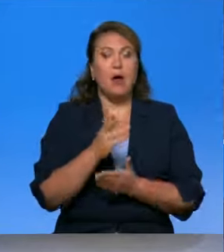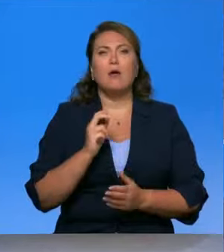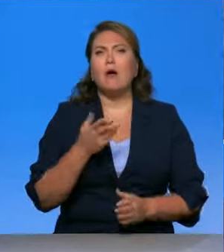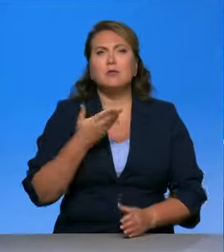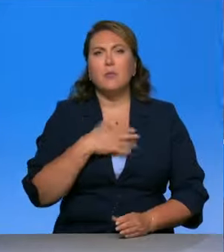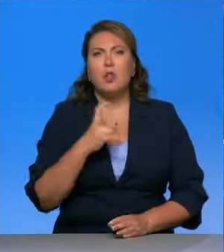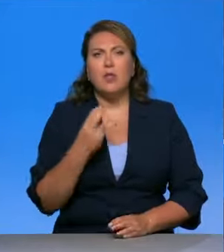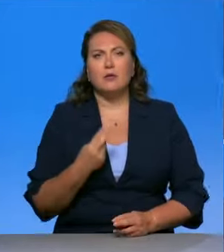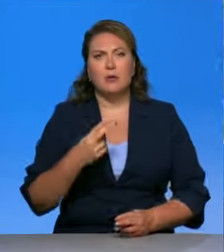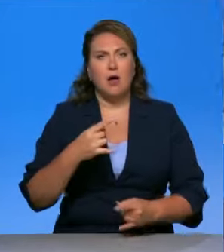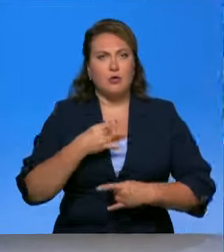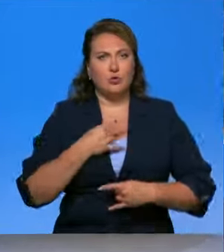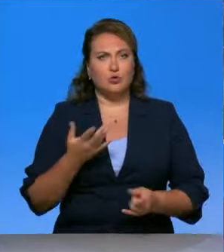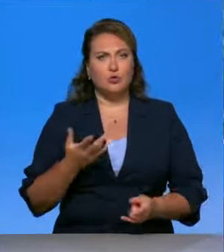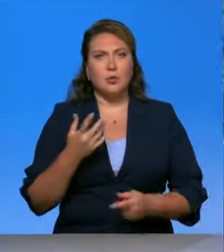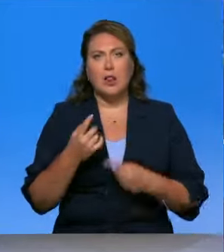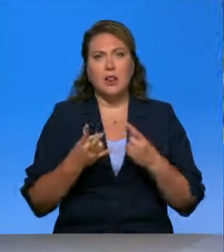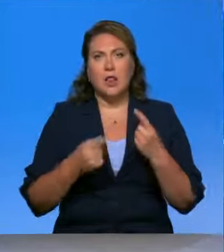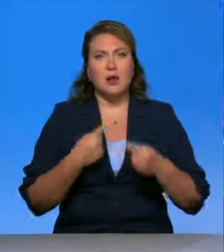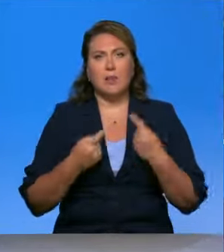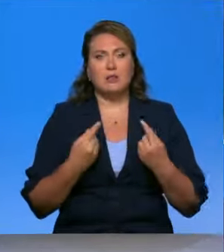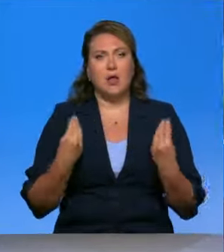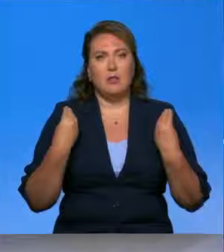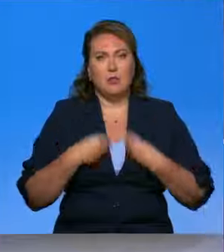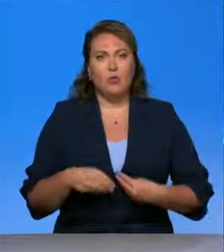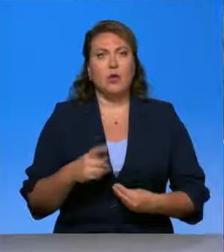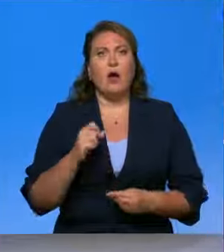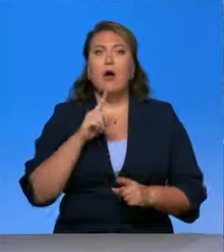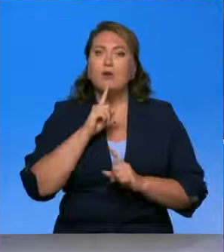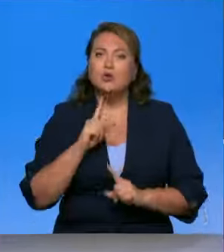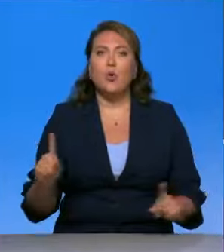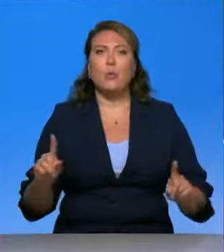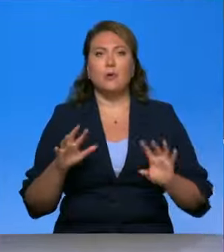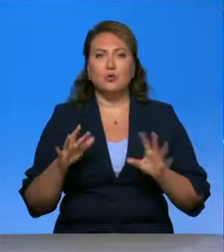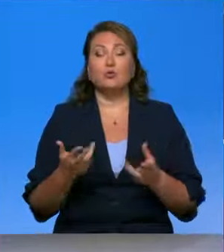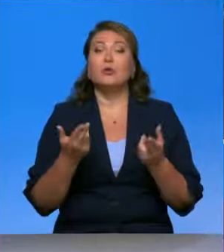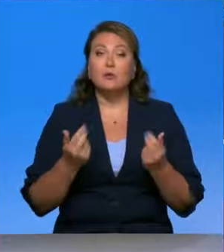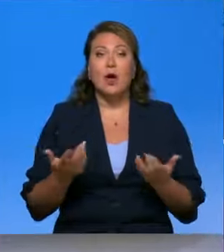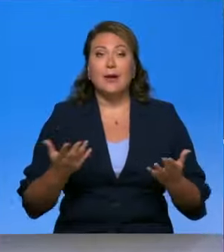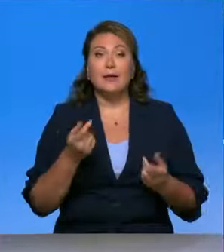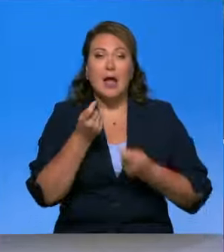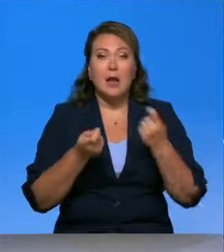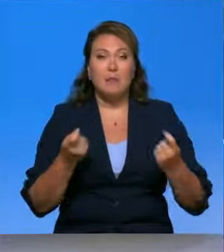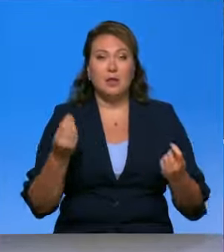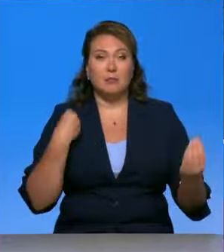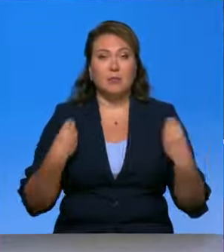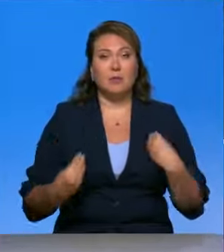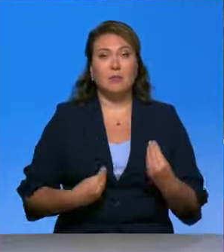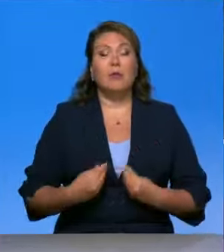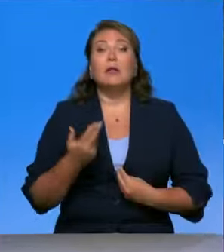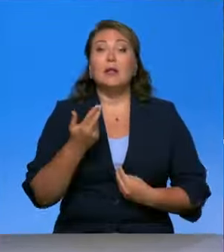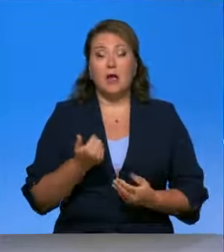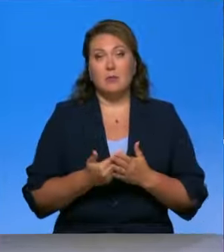национальные костюмы не для постоянной носки, а для каких-то особых случаев? Для особых случаев. Какие-то элементы, да, безусловно. Ну,